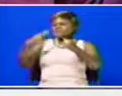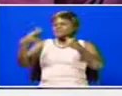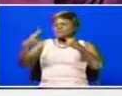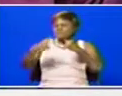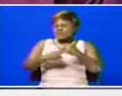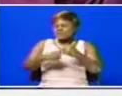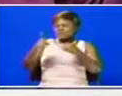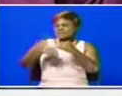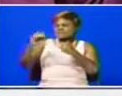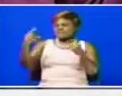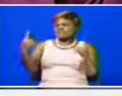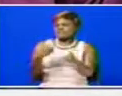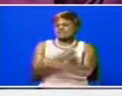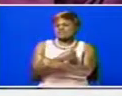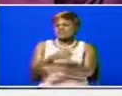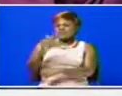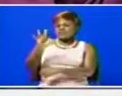10,790 tofauti na